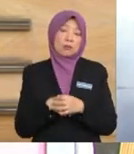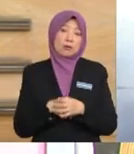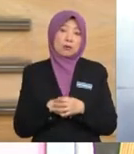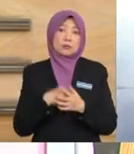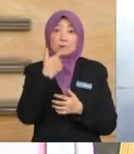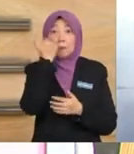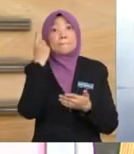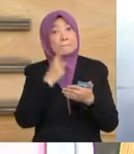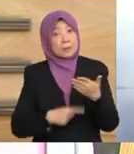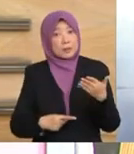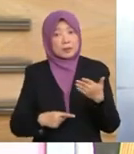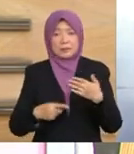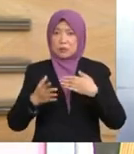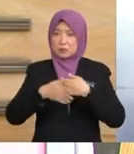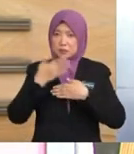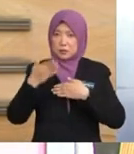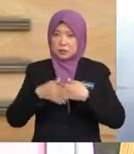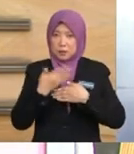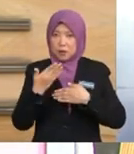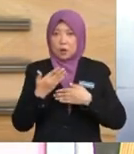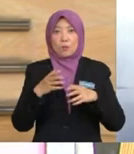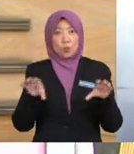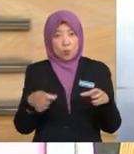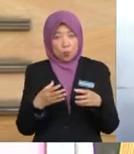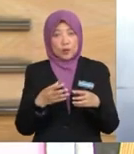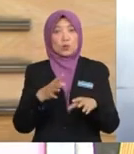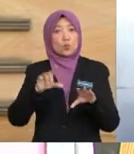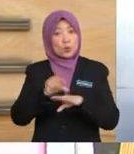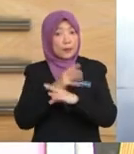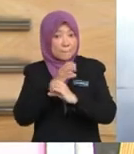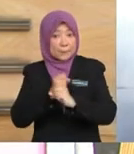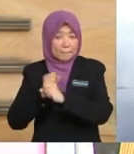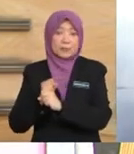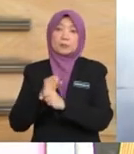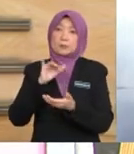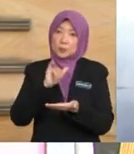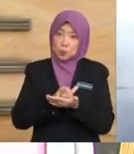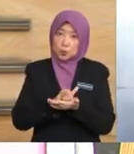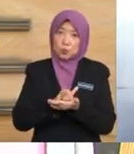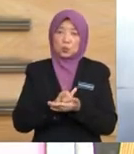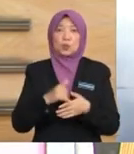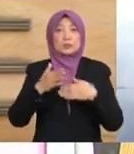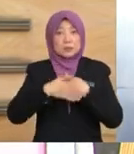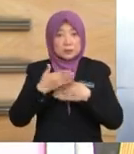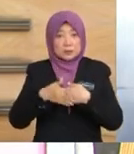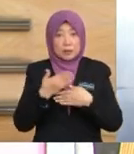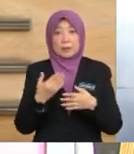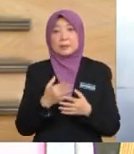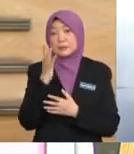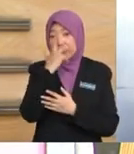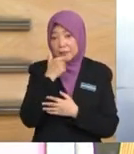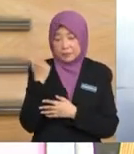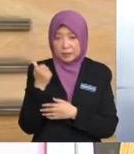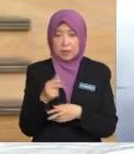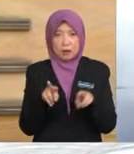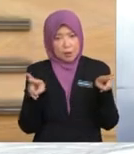Sebab kan senang kita buat macam ni dan dah sama rata, sama tebal bila kita guna piping bag. Faham? Itulah tips dia ya. Kalau